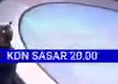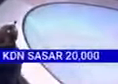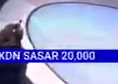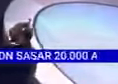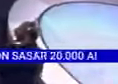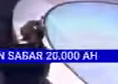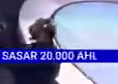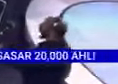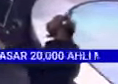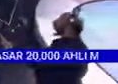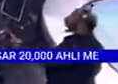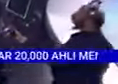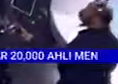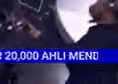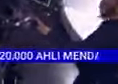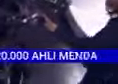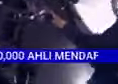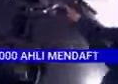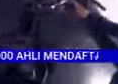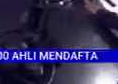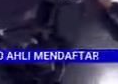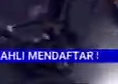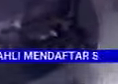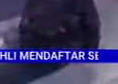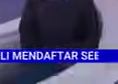menyentuhnya aku memang